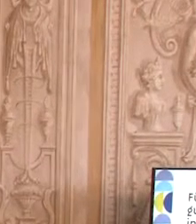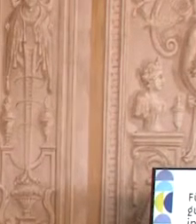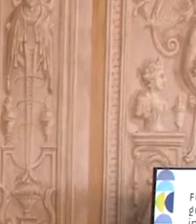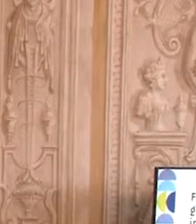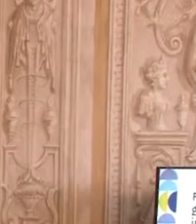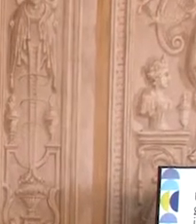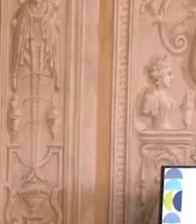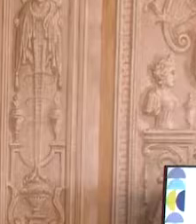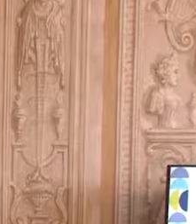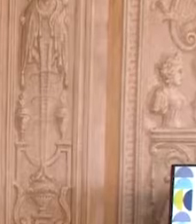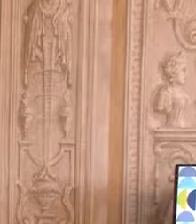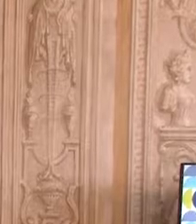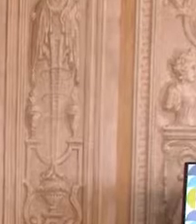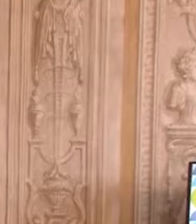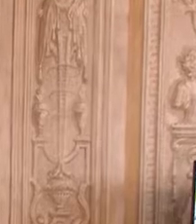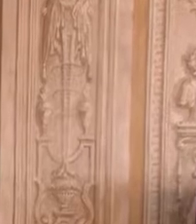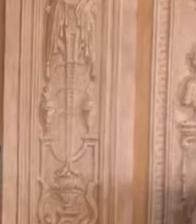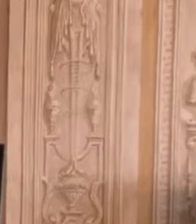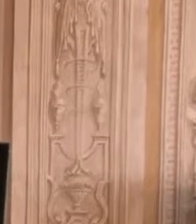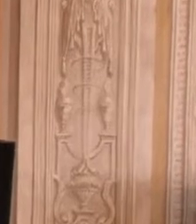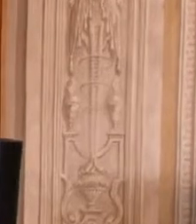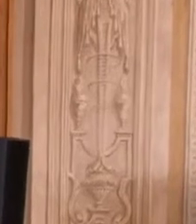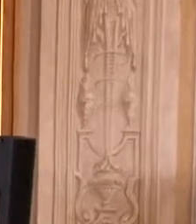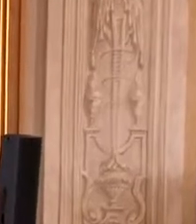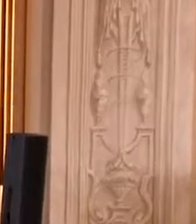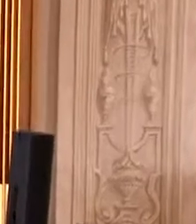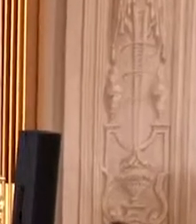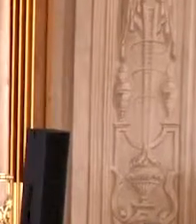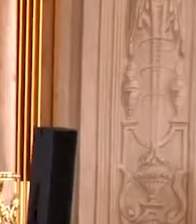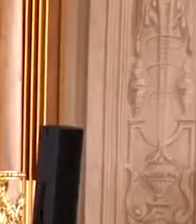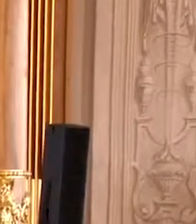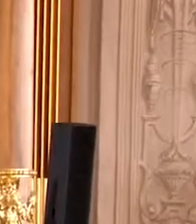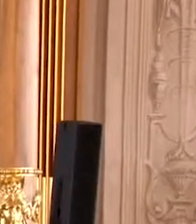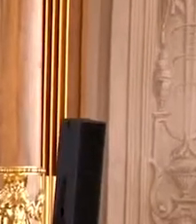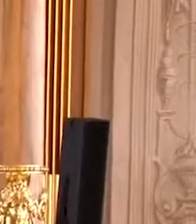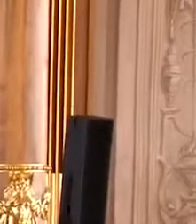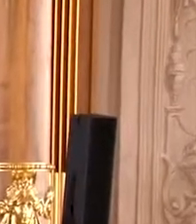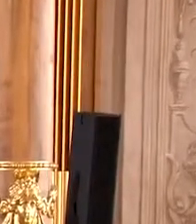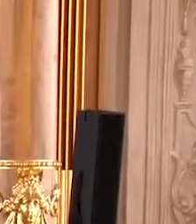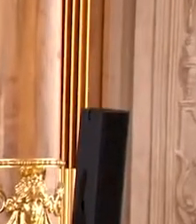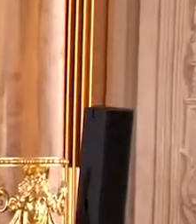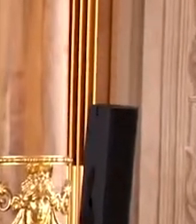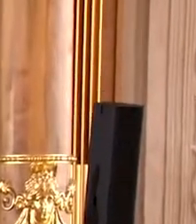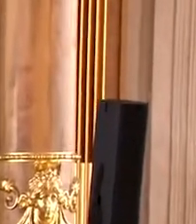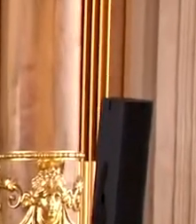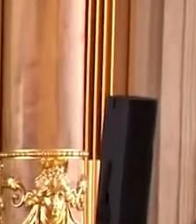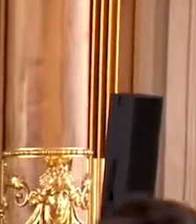Ich muss mal versuchen, ob der Ton noch funktioniert.